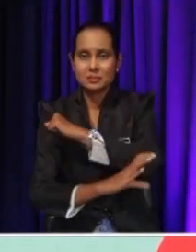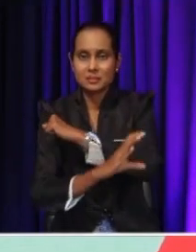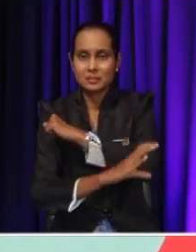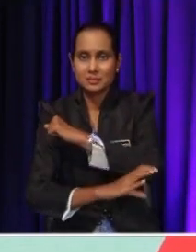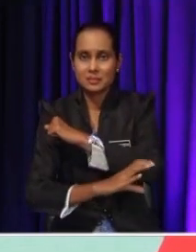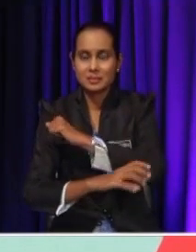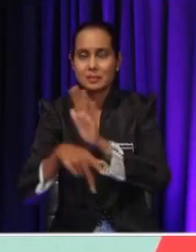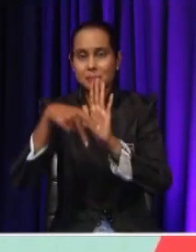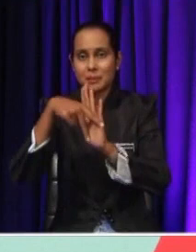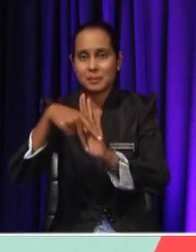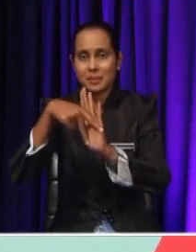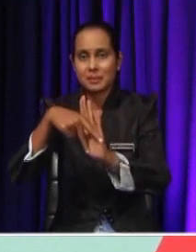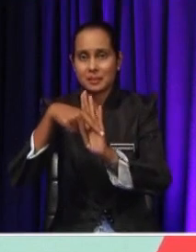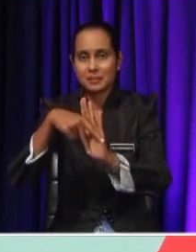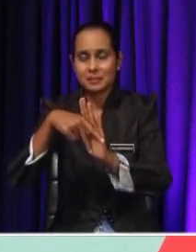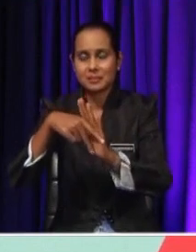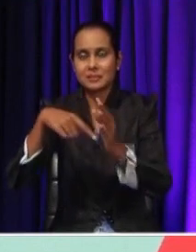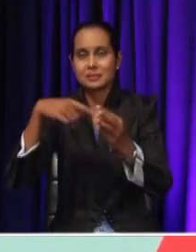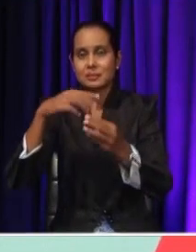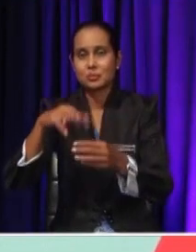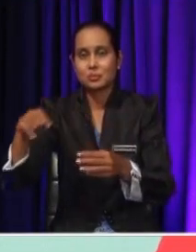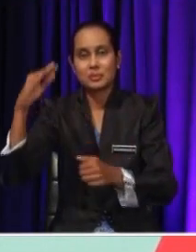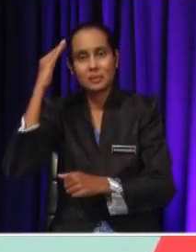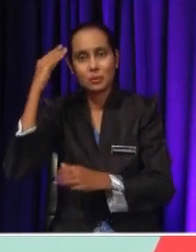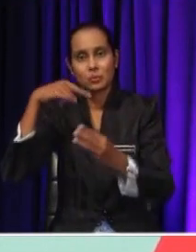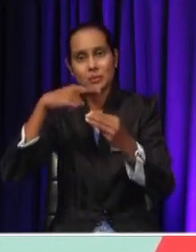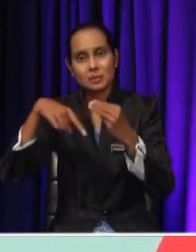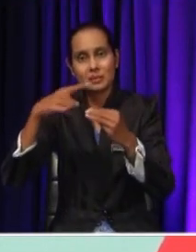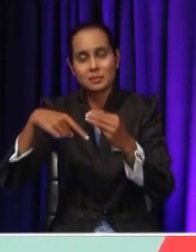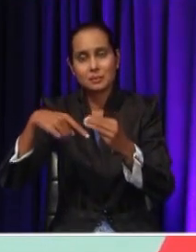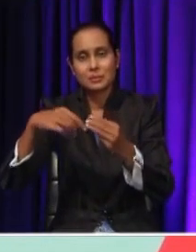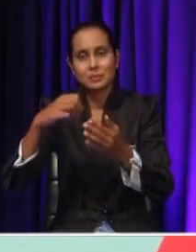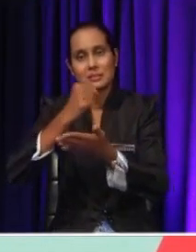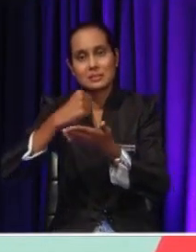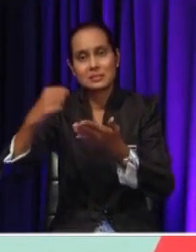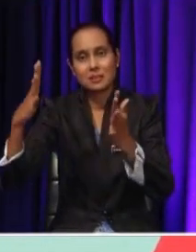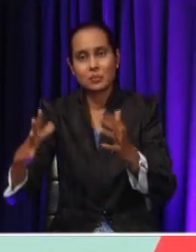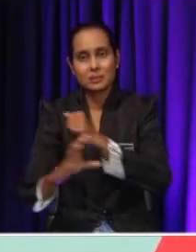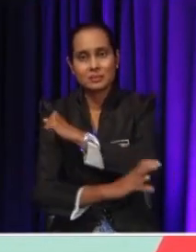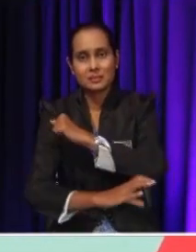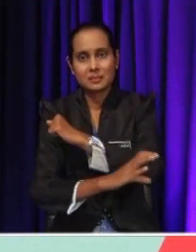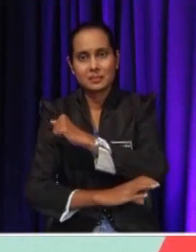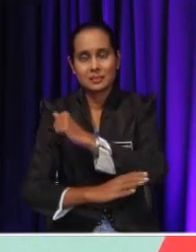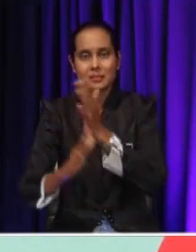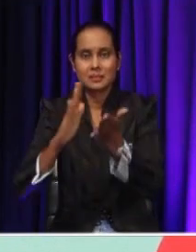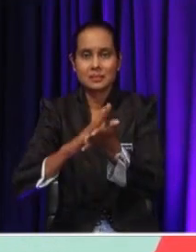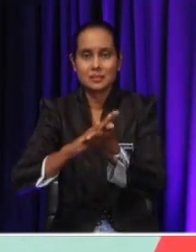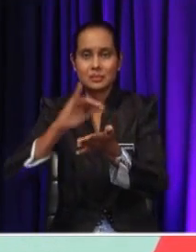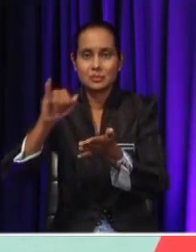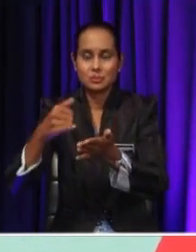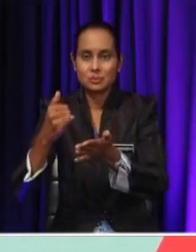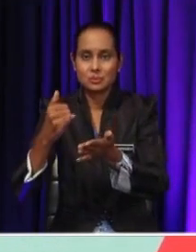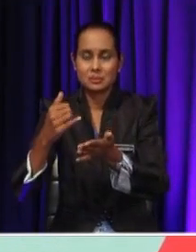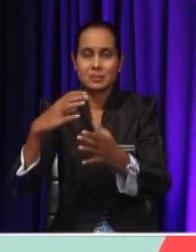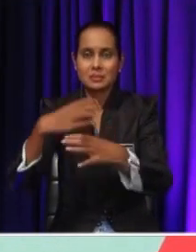mengenali karya Sastranegara Disamping itu pihak sekolah juga boleh mengadakan pertandingan pencipta video